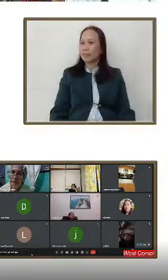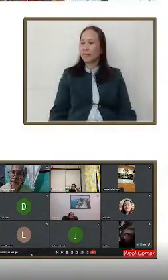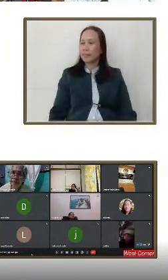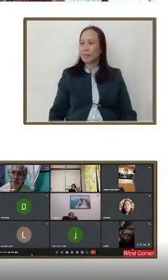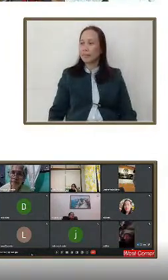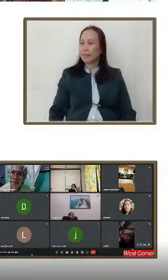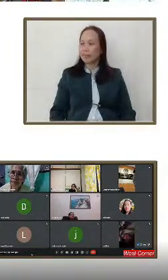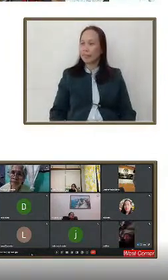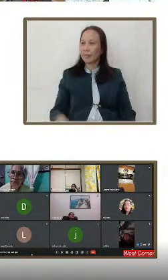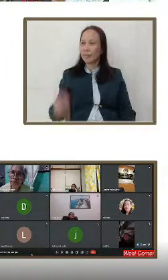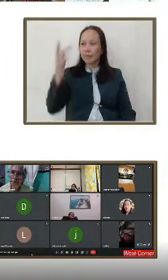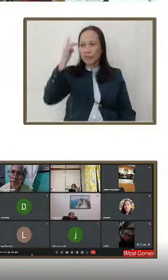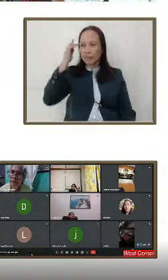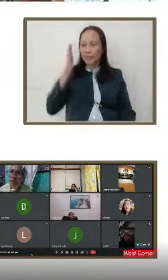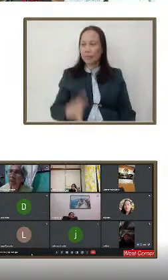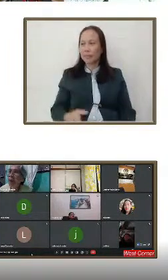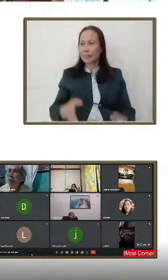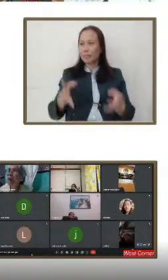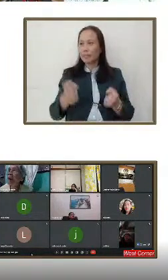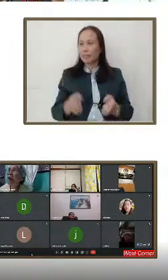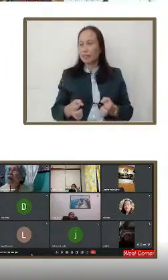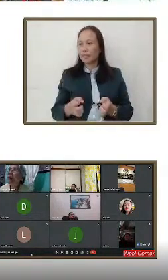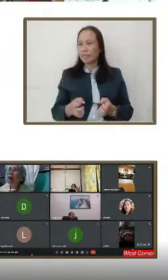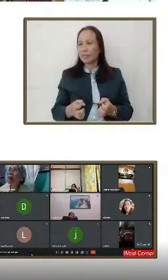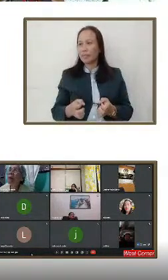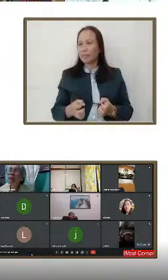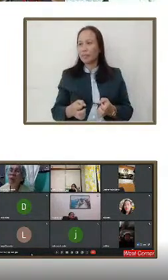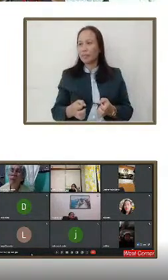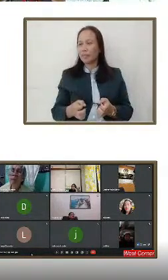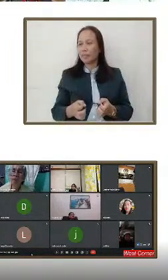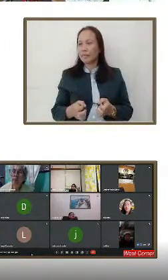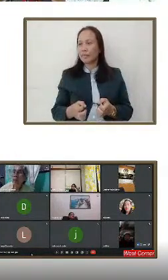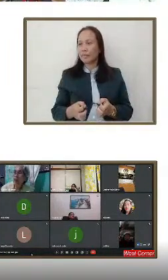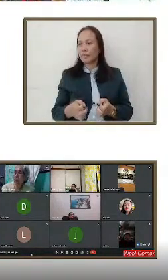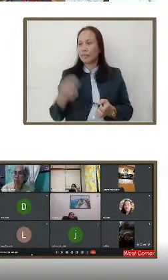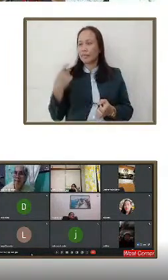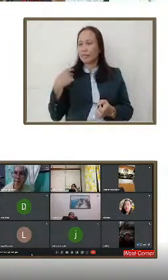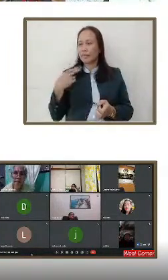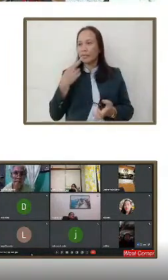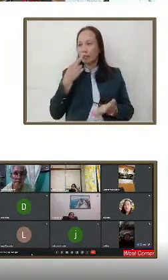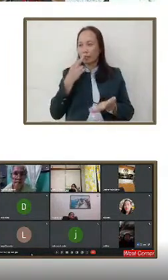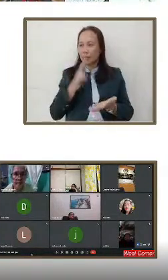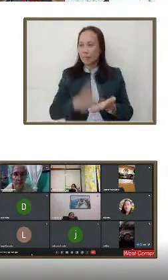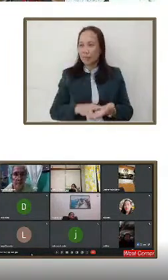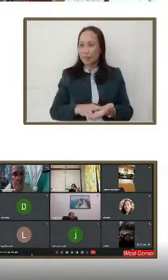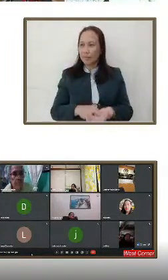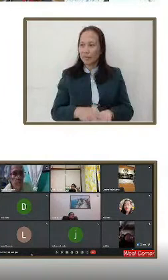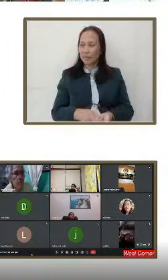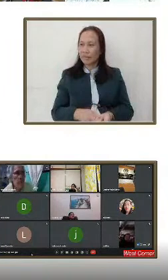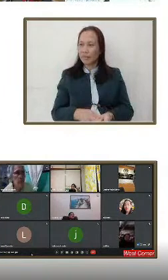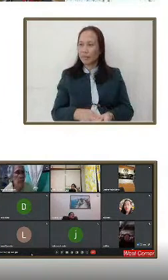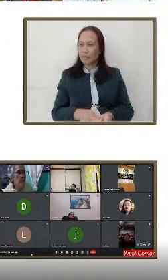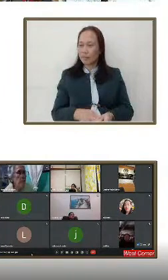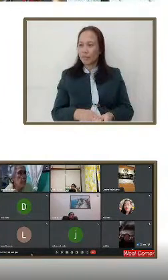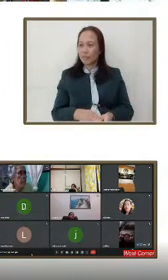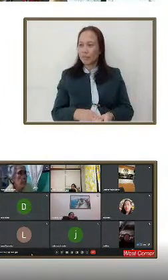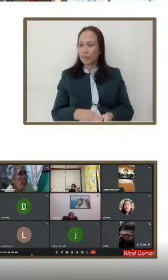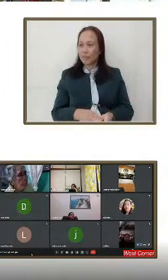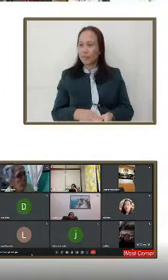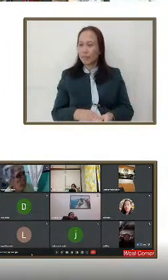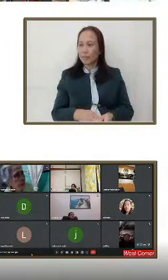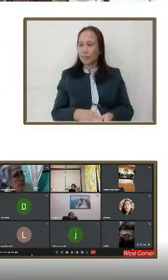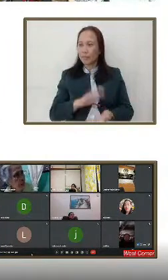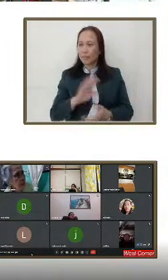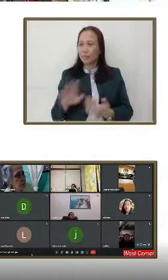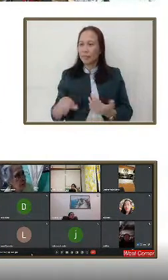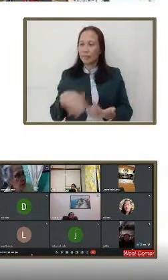Gusto ko ng report ha, mula sa inyo sa Sunday na meron kayo mga bisita. Okay? So,